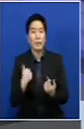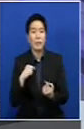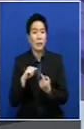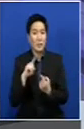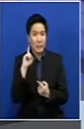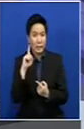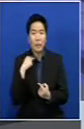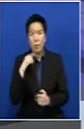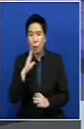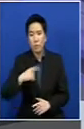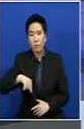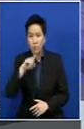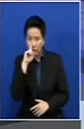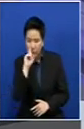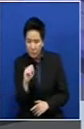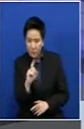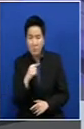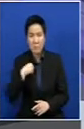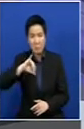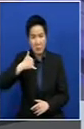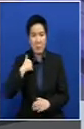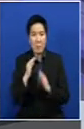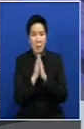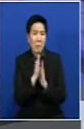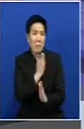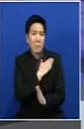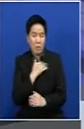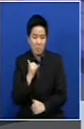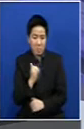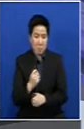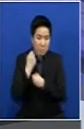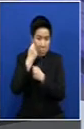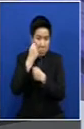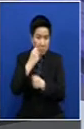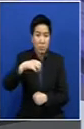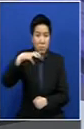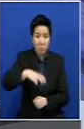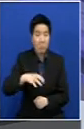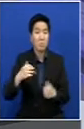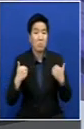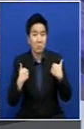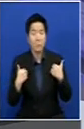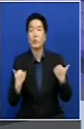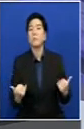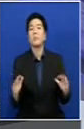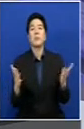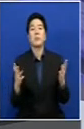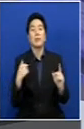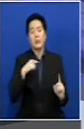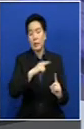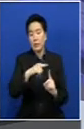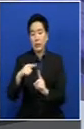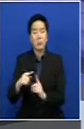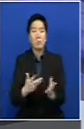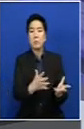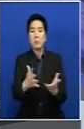ก็เป็นอีกหนึ่งพื้นที่ที่ถูกจับตาเหมือนกันว่าอาจจะมีคณะสงฆ์ไปแสดงสังฆามติกันซึ่งวันนี้ก็ไม่มีทั้งสองพื้นที่ทั้งพุ